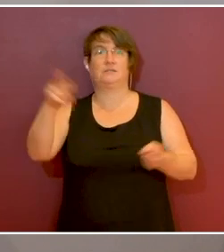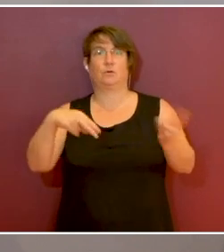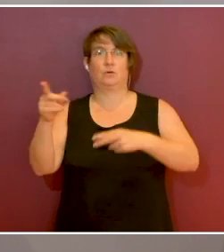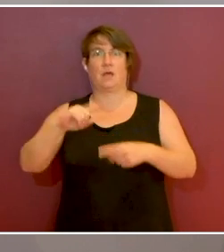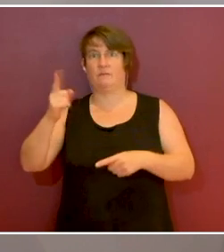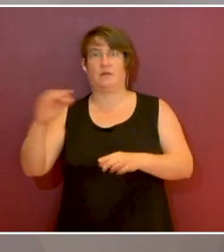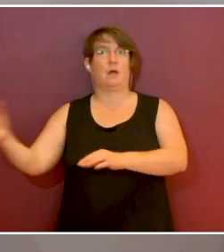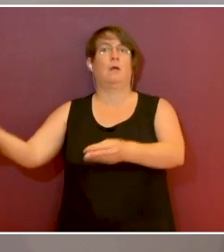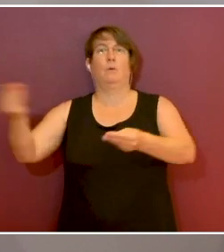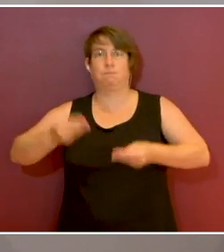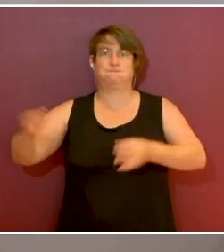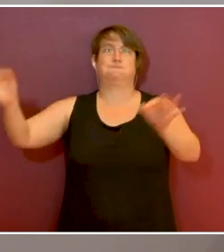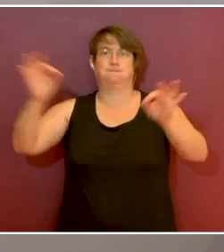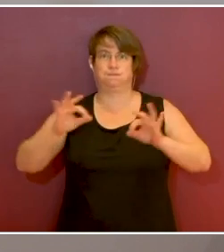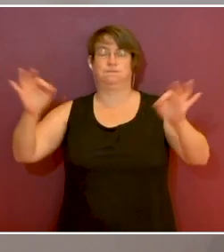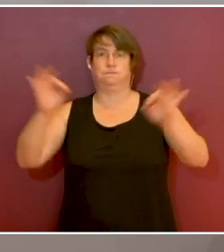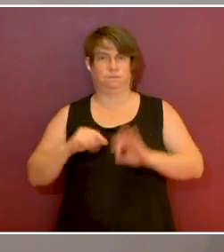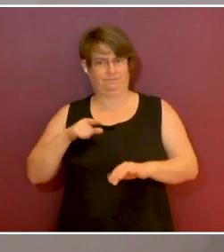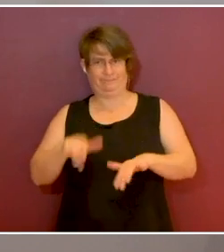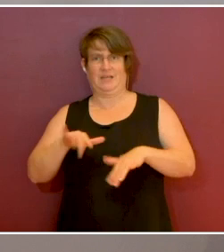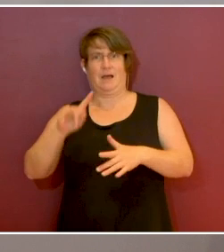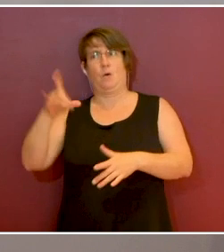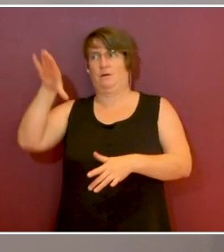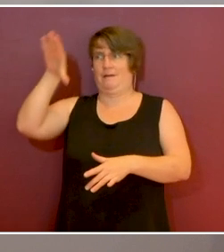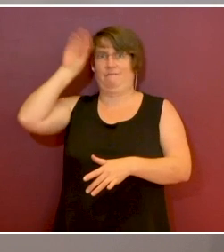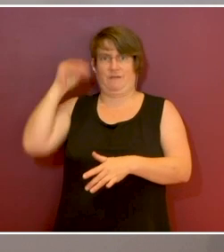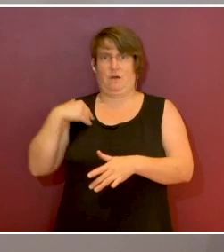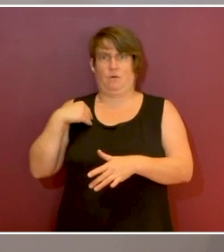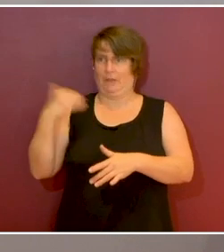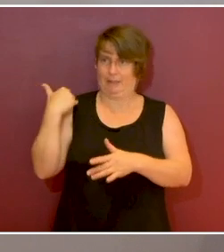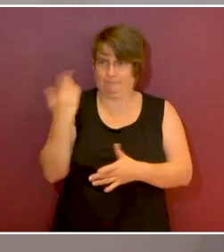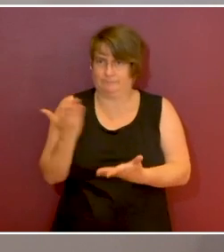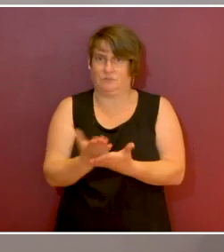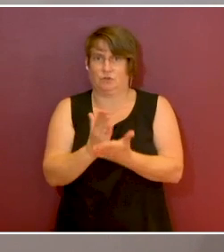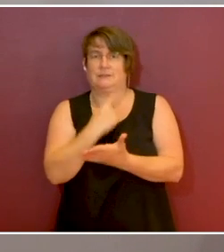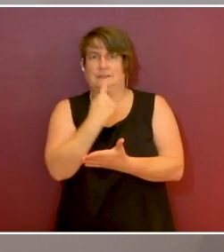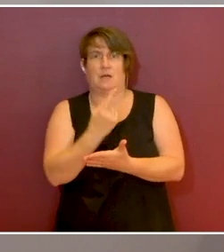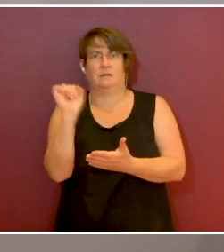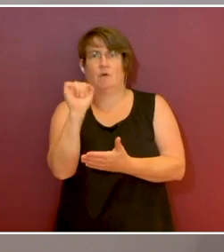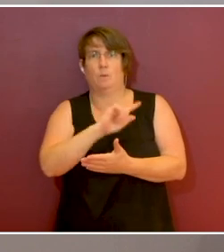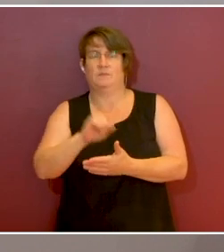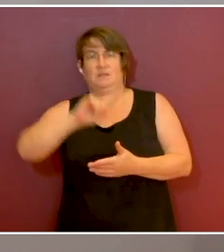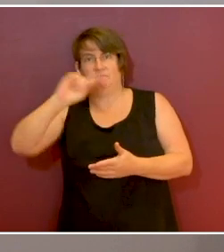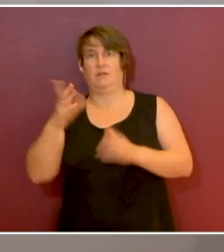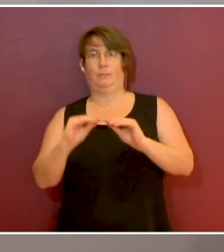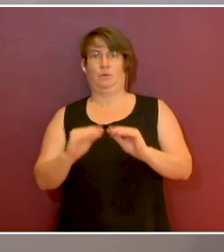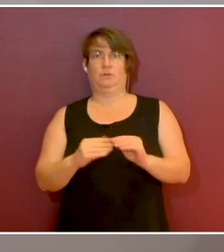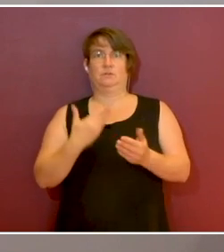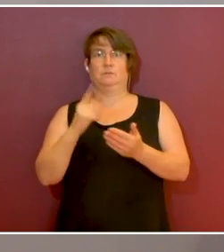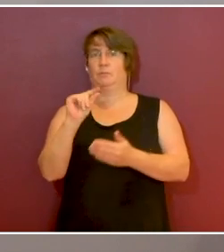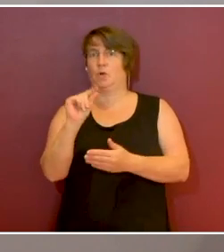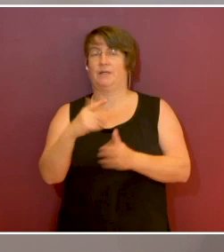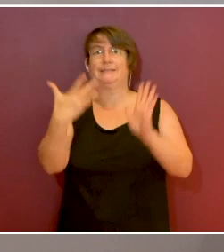wurde. Da haben wir doch auch Erfahrung, Herr Klose, hatten Sie doch gerade gesagt. Warum wenden wir die nicht wieder an? Also mit